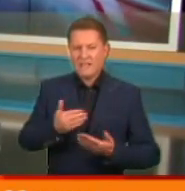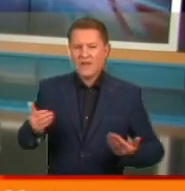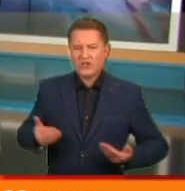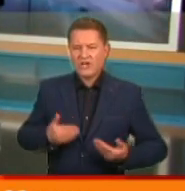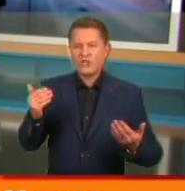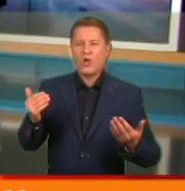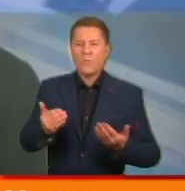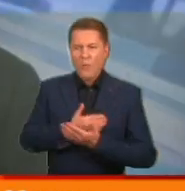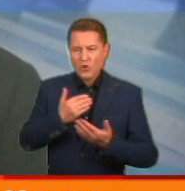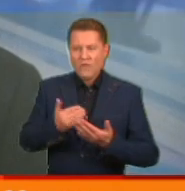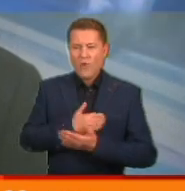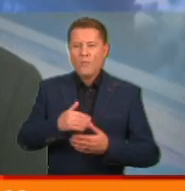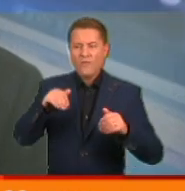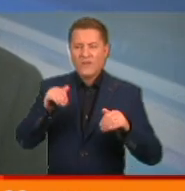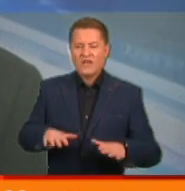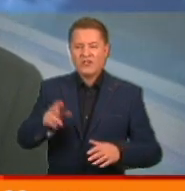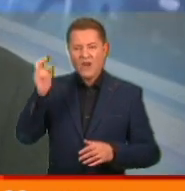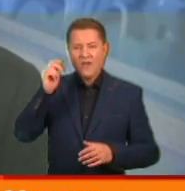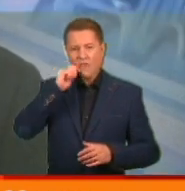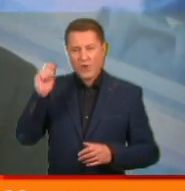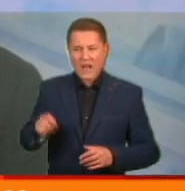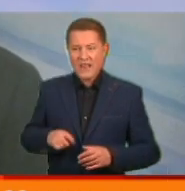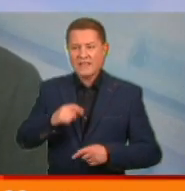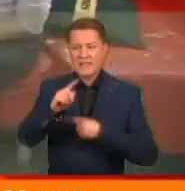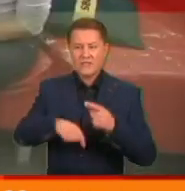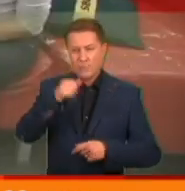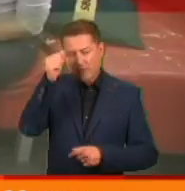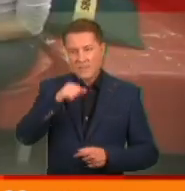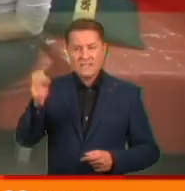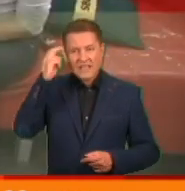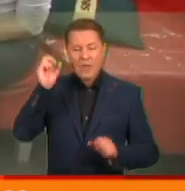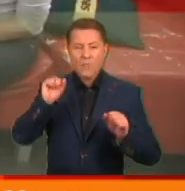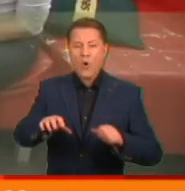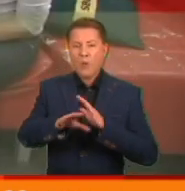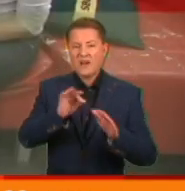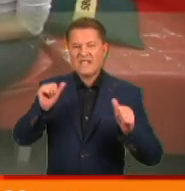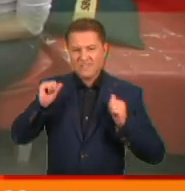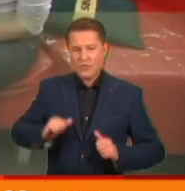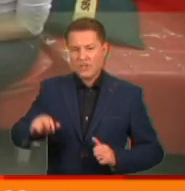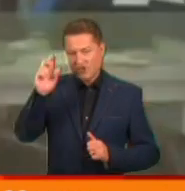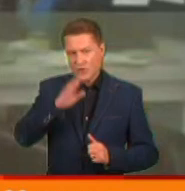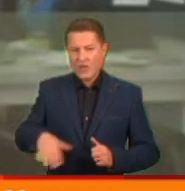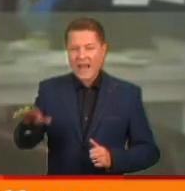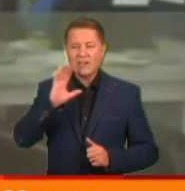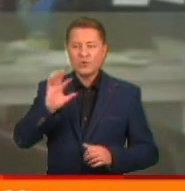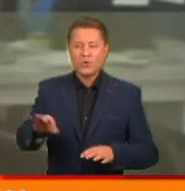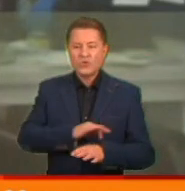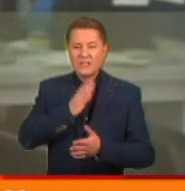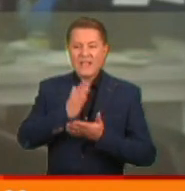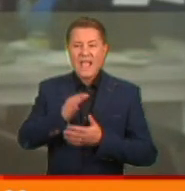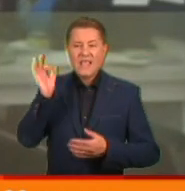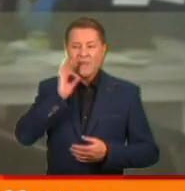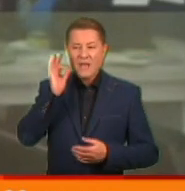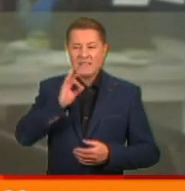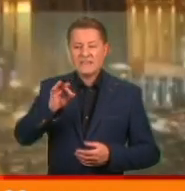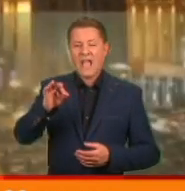вирішує в Україні вже наступного місяця він у Києві. Хоча міг би обрати спокійнішу країну. І в дружини є німецьке громадянство, і